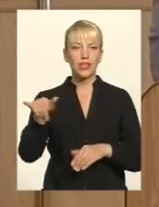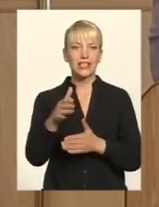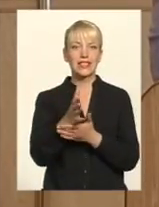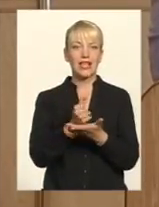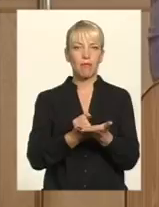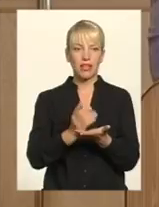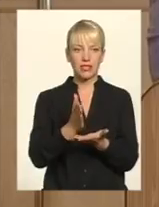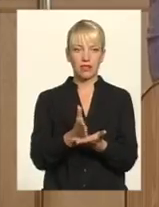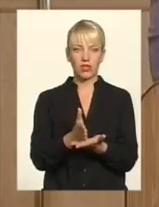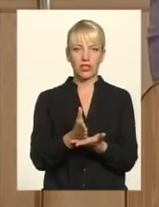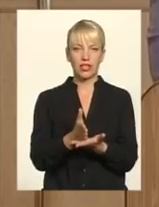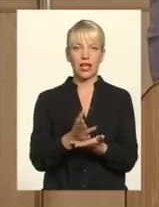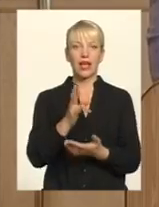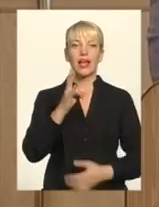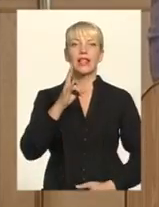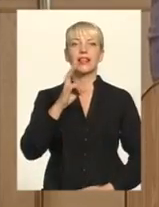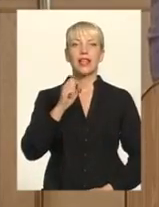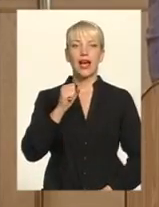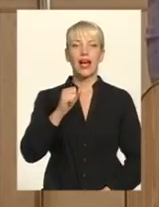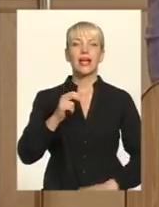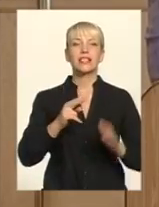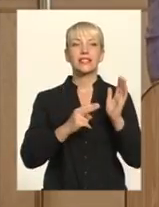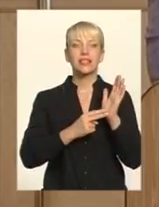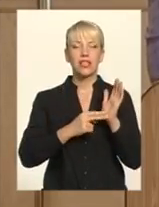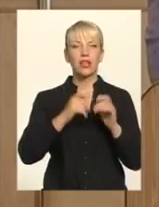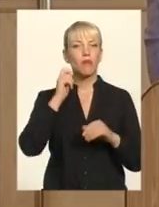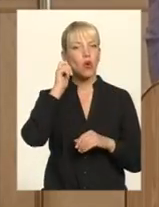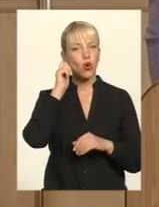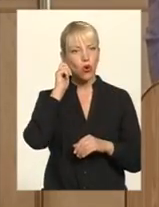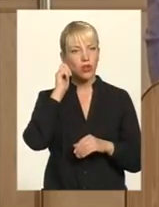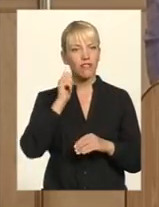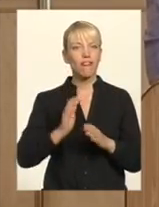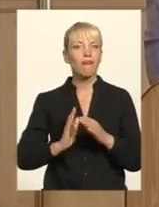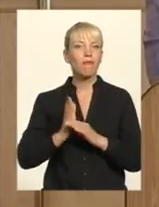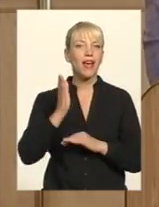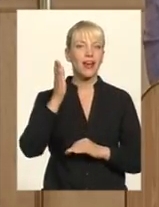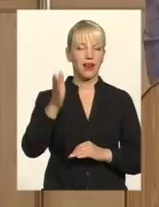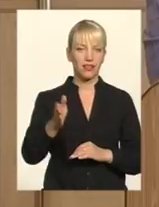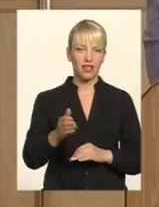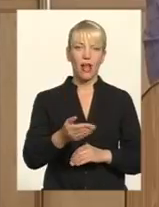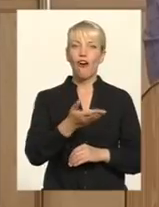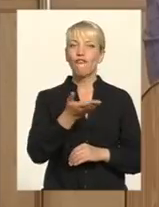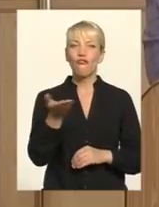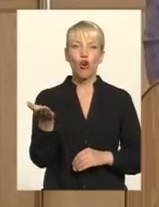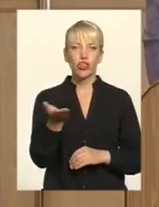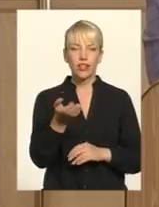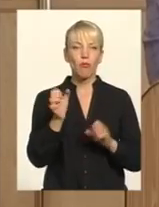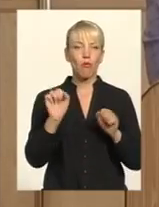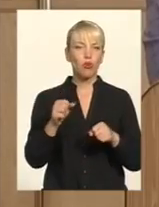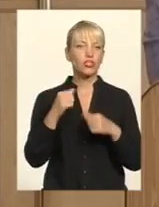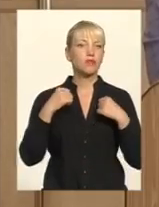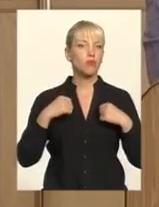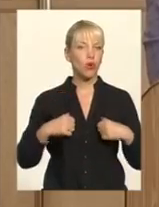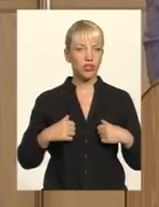на 7 років вперед. Тобто вони можуть спокійно не напрягаючись, працювати і